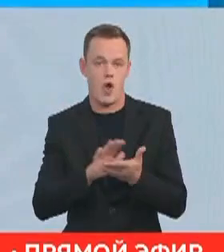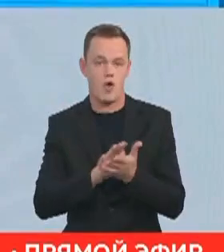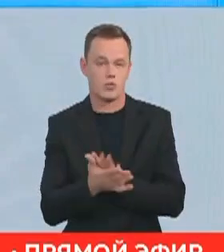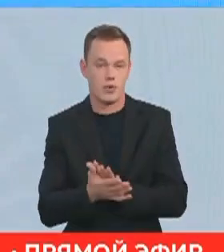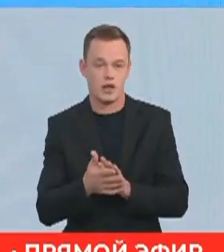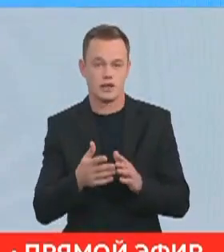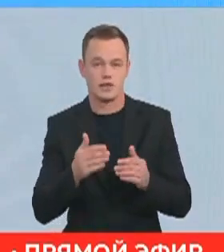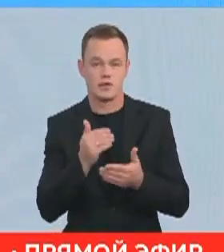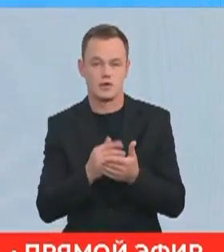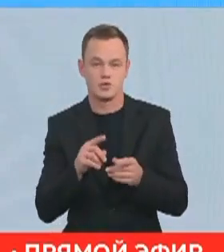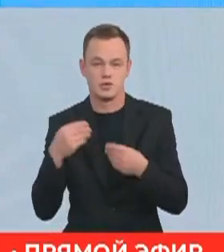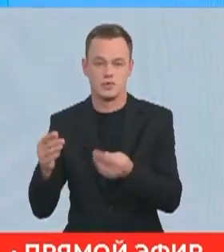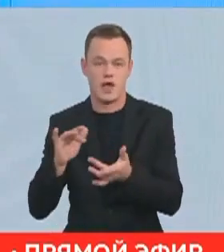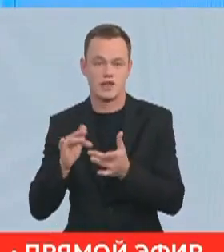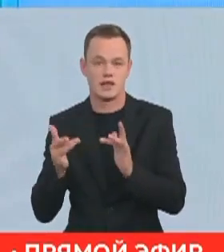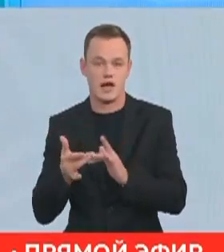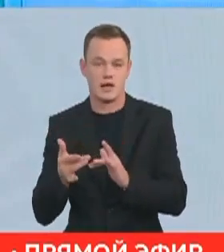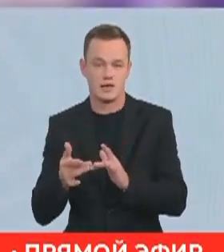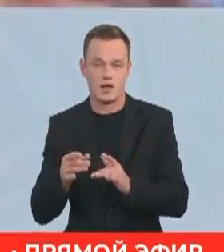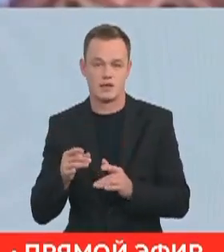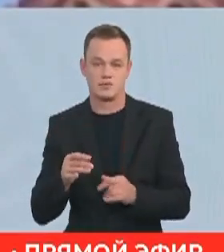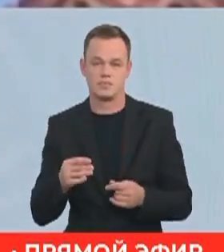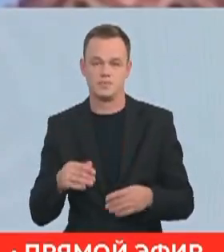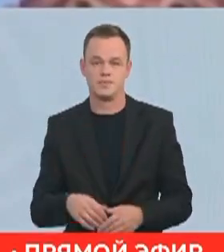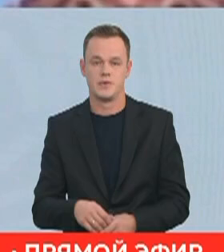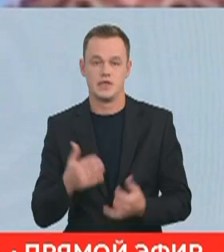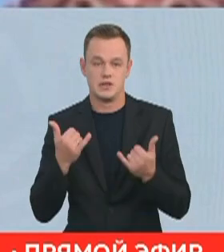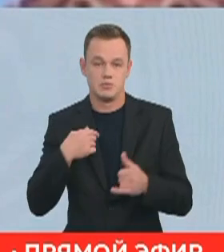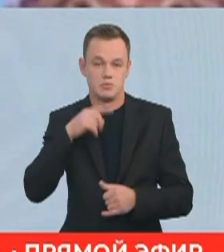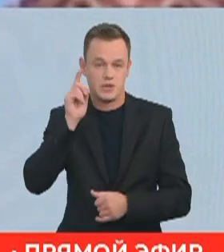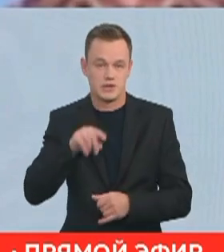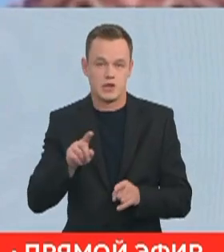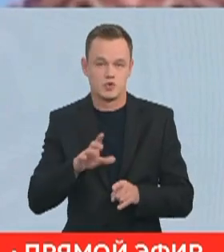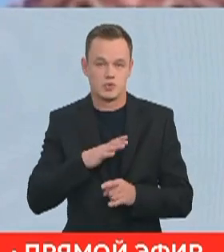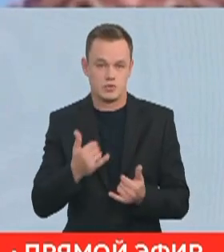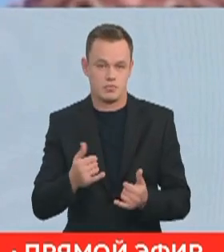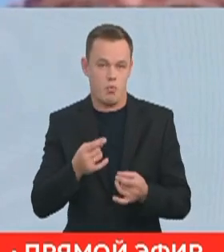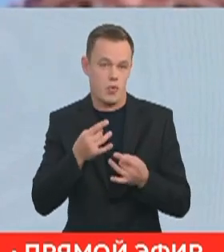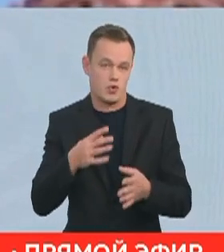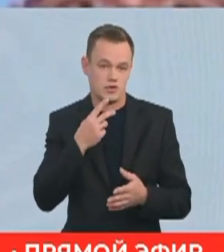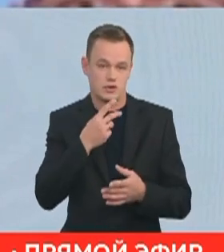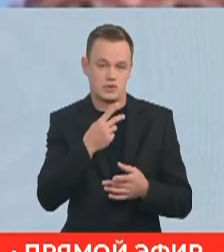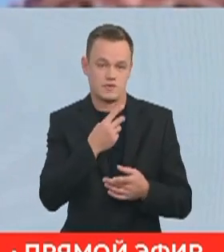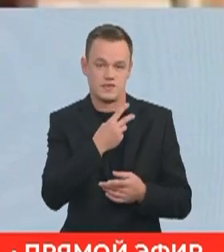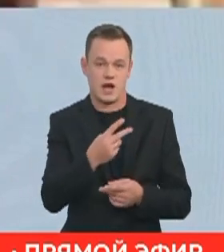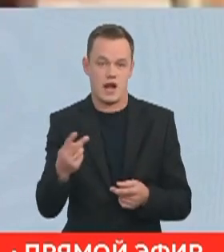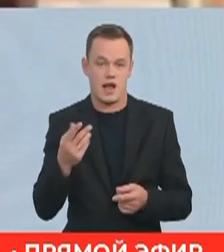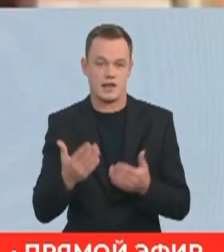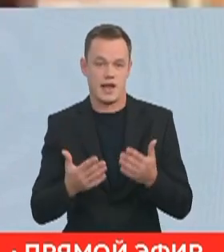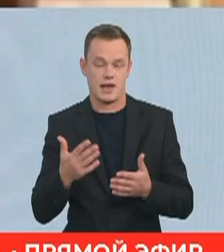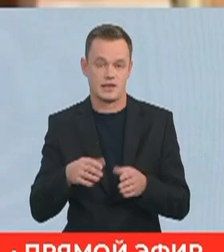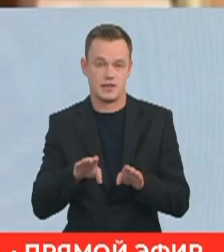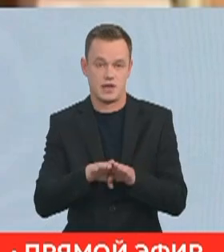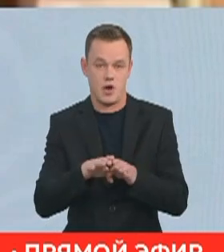раздел, предоставляющий интернет-платформам иммунитет. Теперь мы знаем, что это был слишком простой взгляд, что если платформы, будь